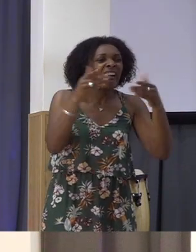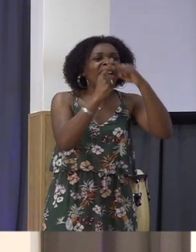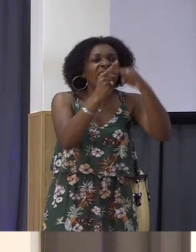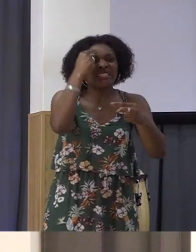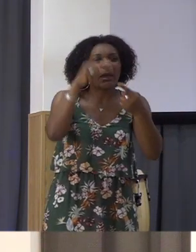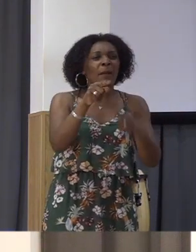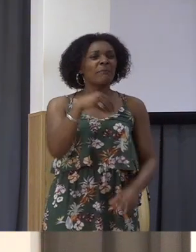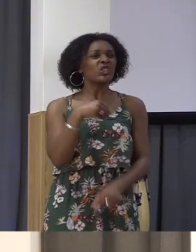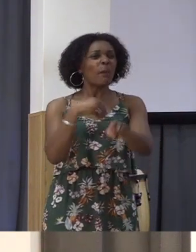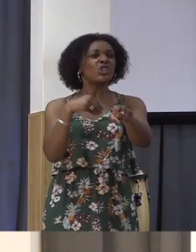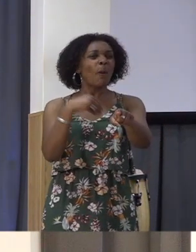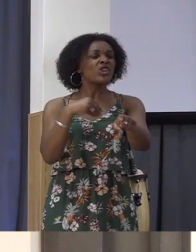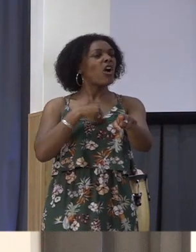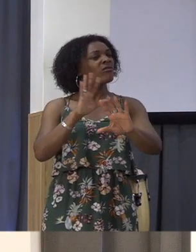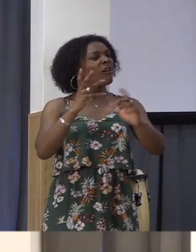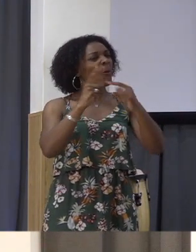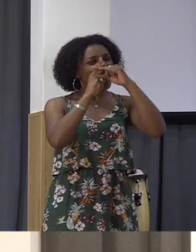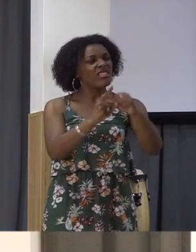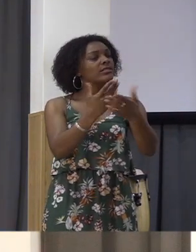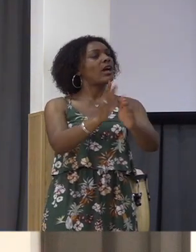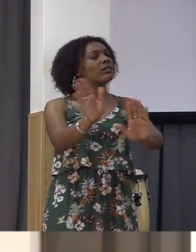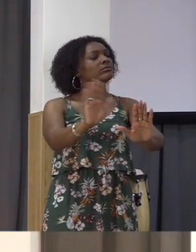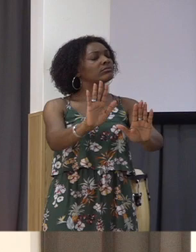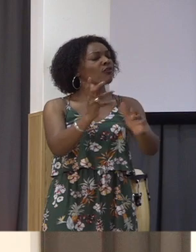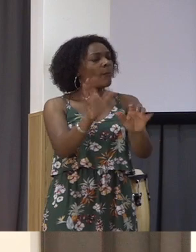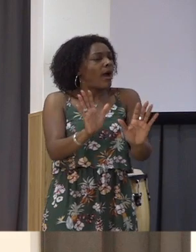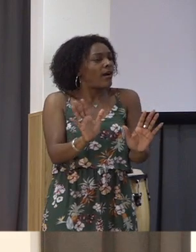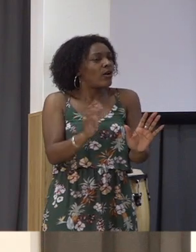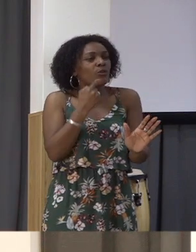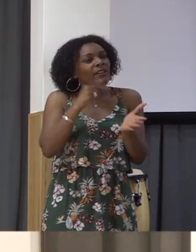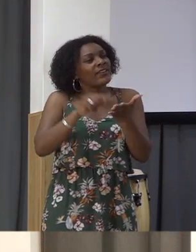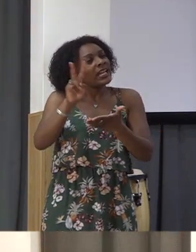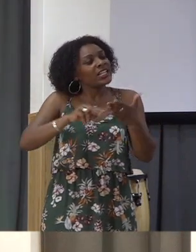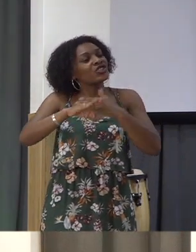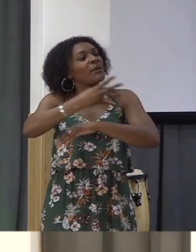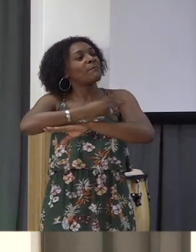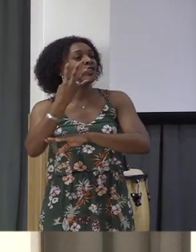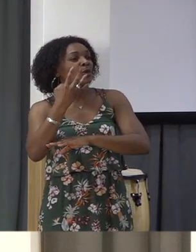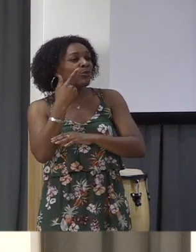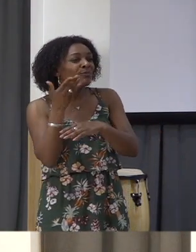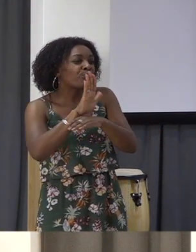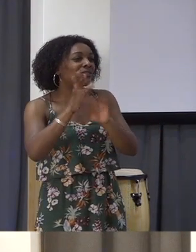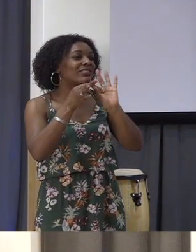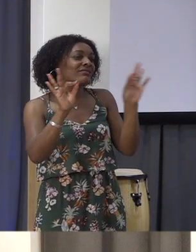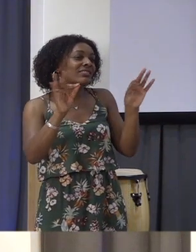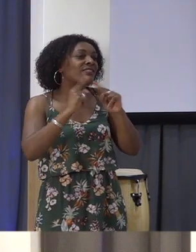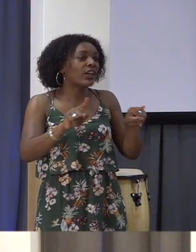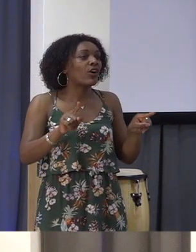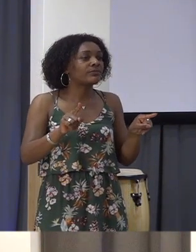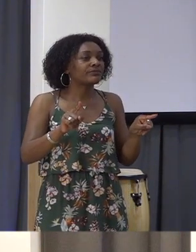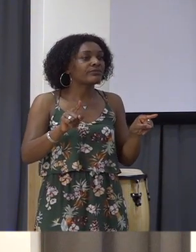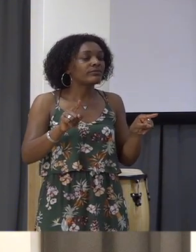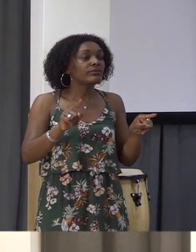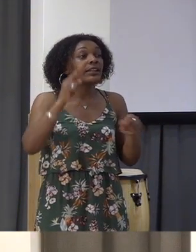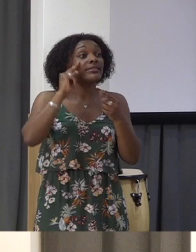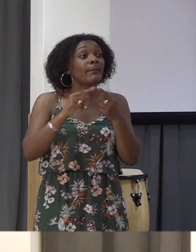le pécheur qui se répand. J'ai néanmoins souhaité souligner ce point.